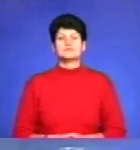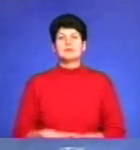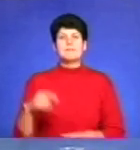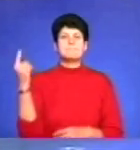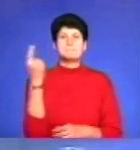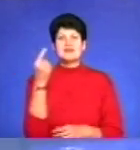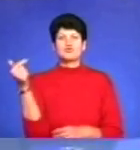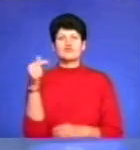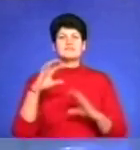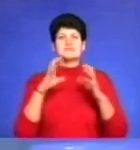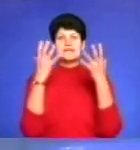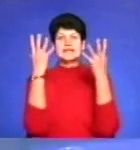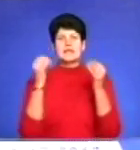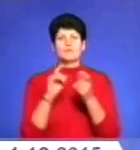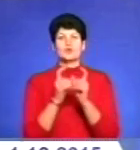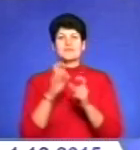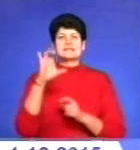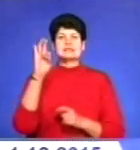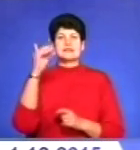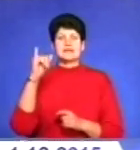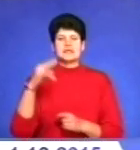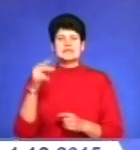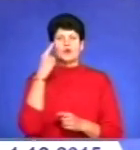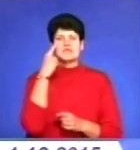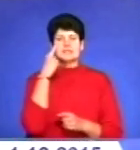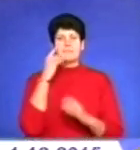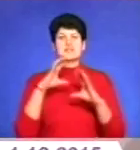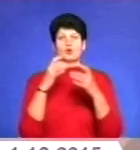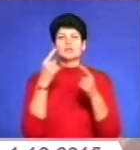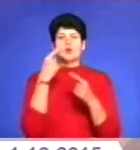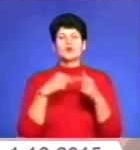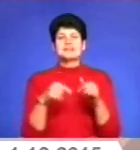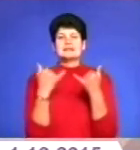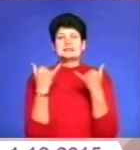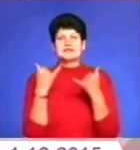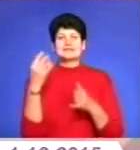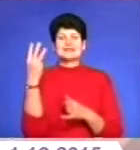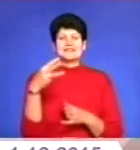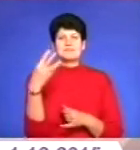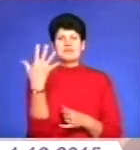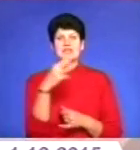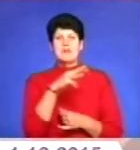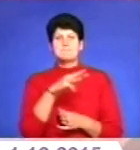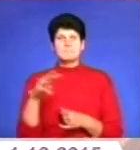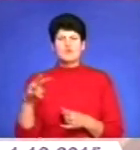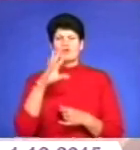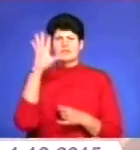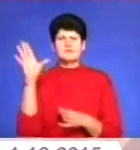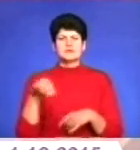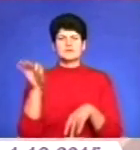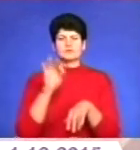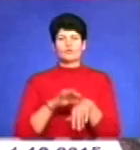1 грудня – Всесвітній день боротьби зі СНІДом. За оцінками міжнародних організацій, зараз у світі 35 мільйонів усіх інфікованих, з них в Україні